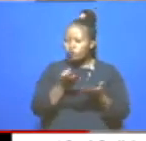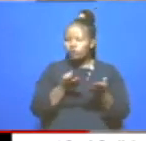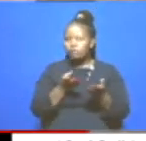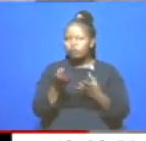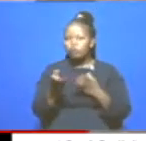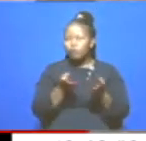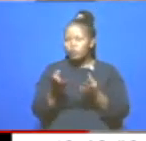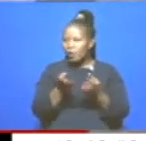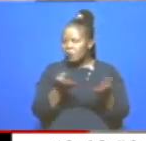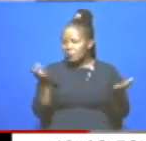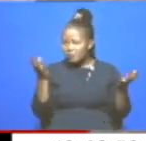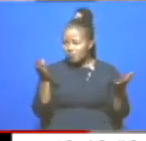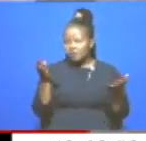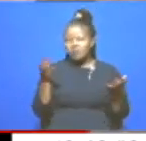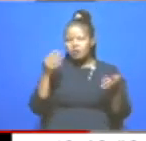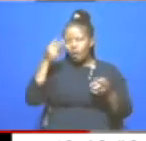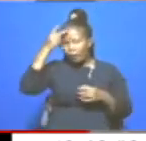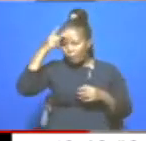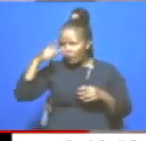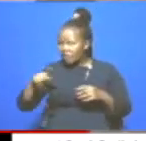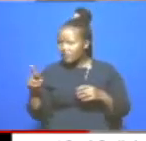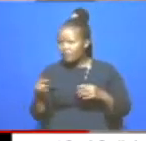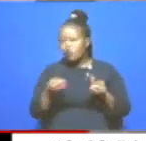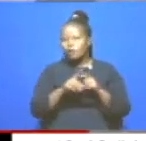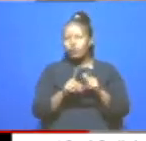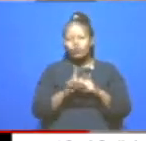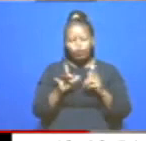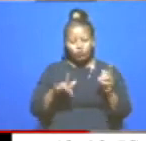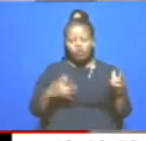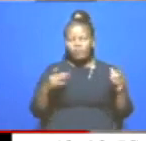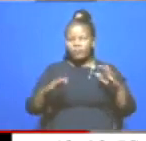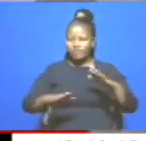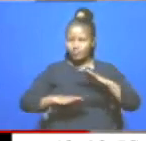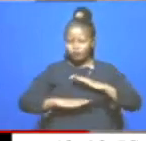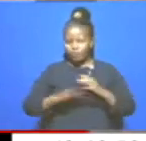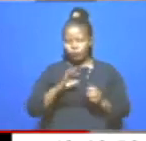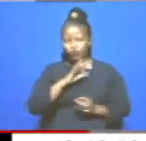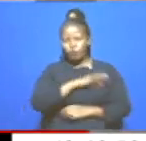kuiboresha na vile vile pia kuridhika kwamba itasaidia watu wetu.